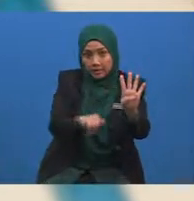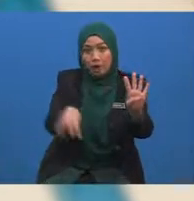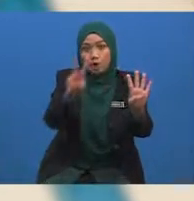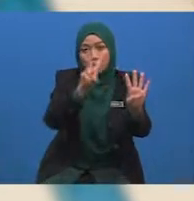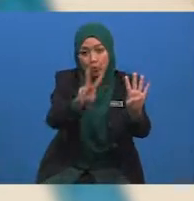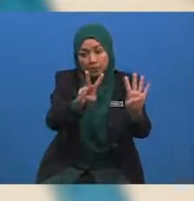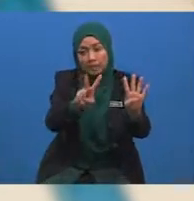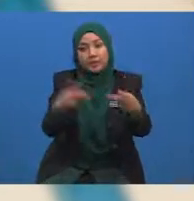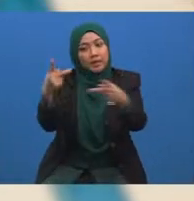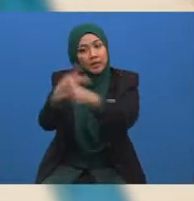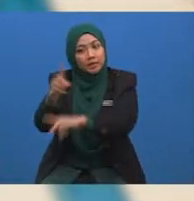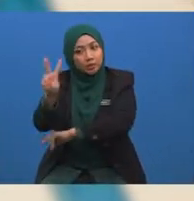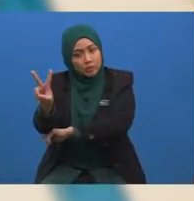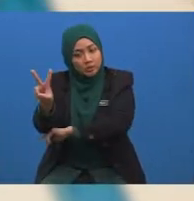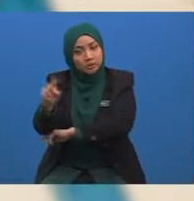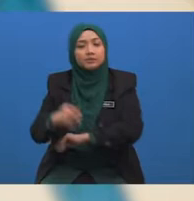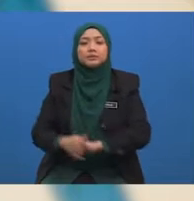2 darab 2.